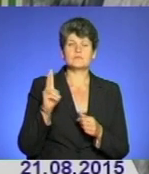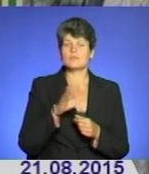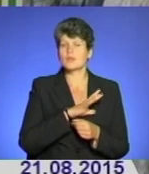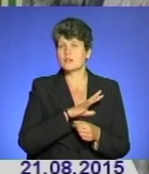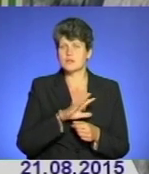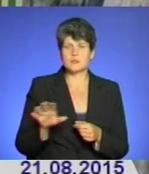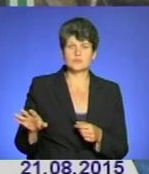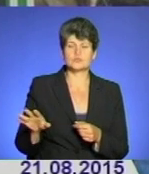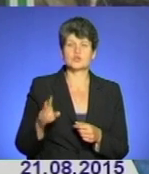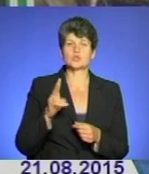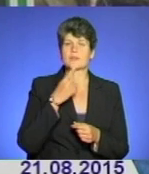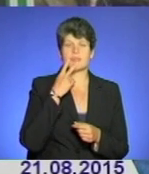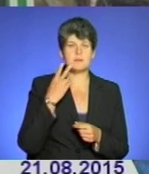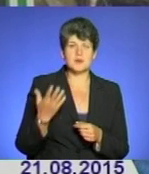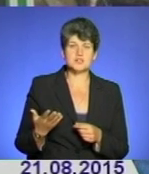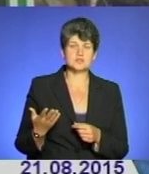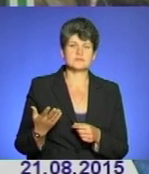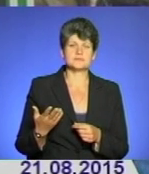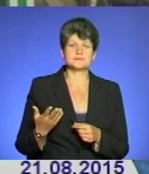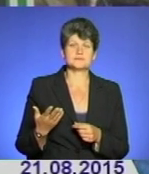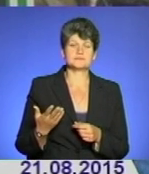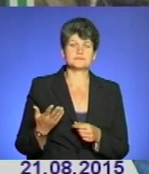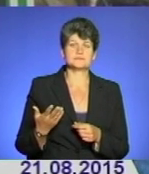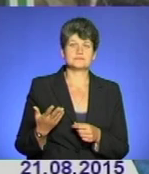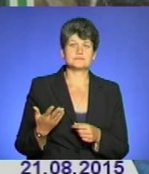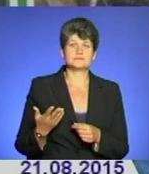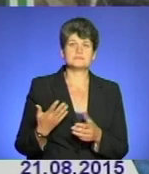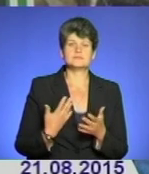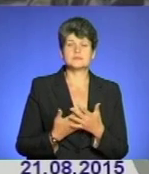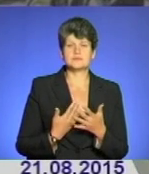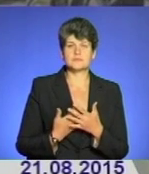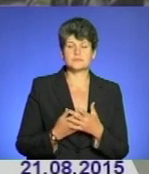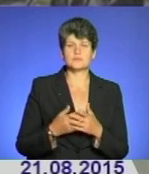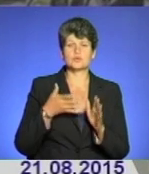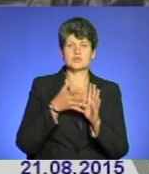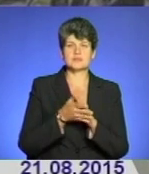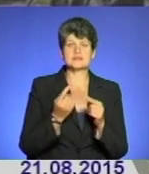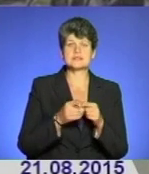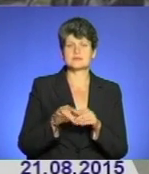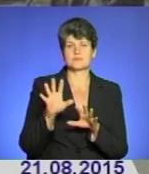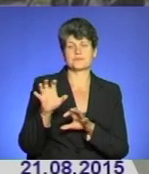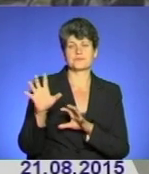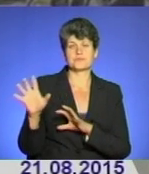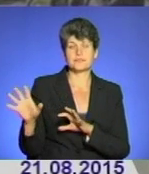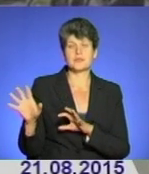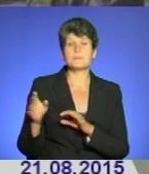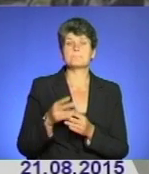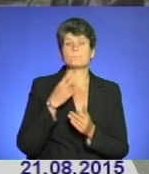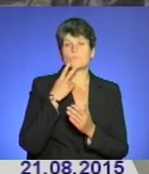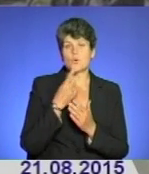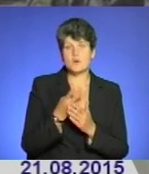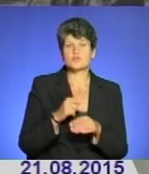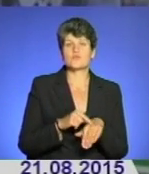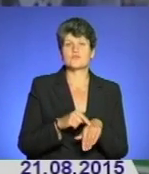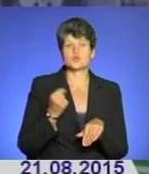і тих, хто не бачив, то, напевне, трошки проникнуться якраз цими світлинами і побачать,